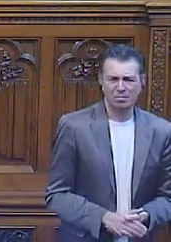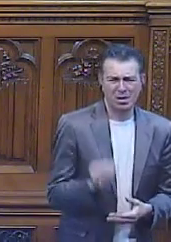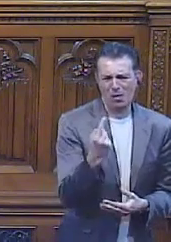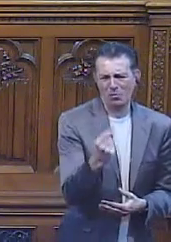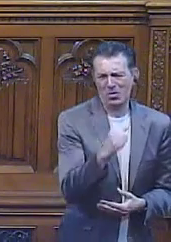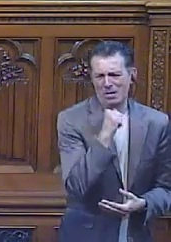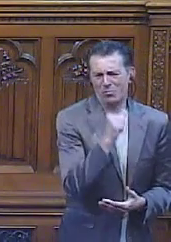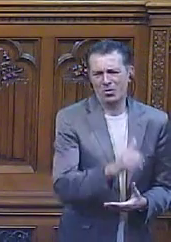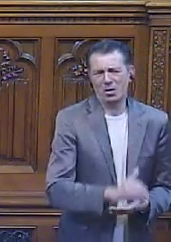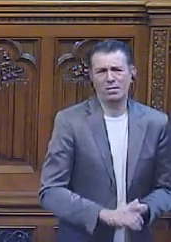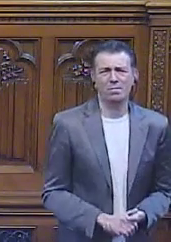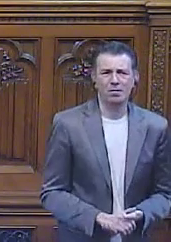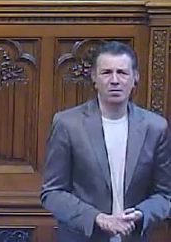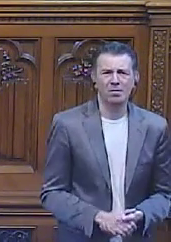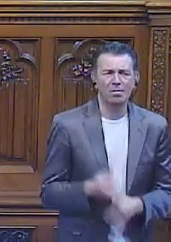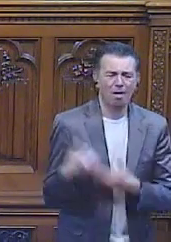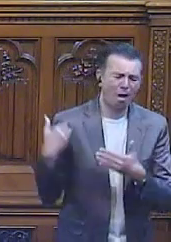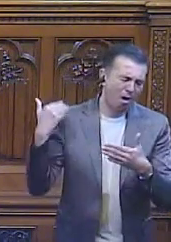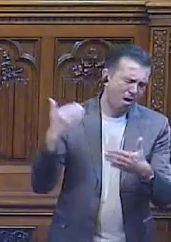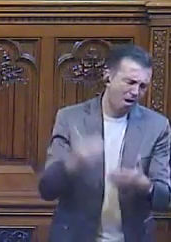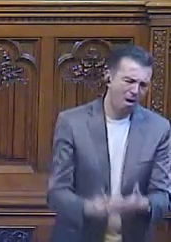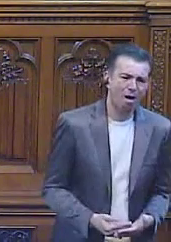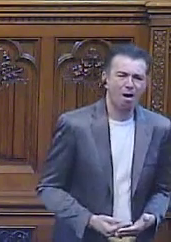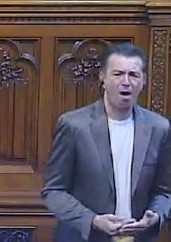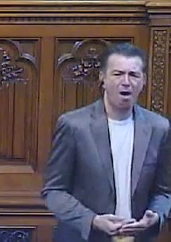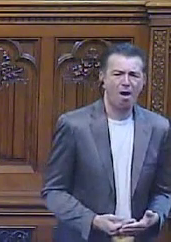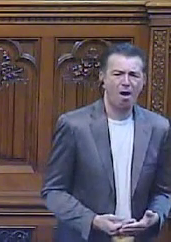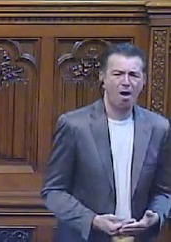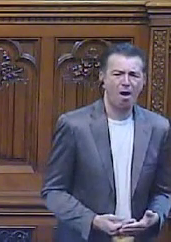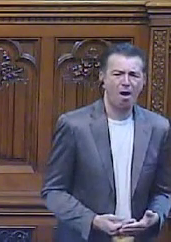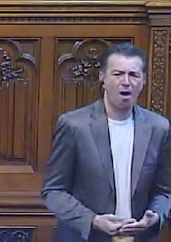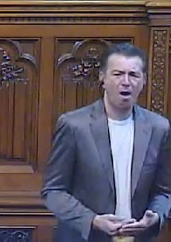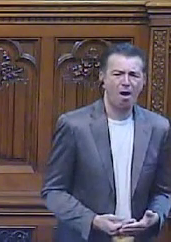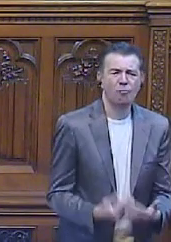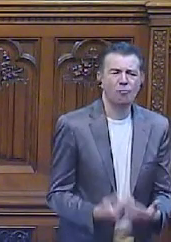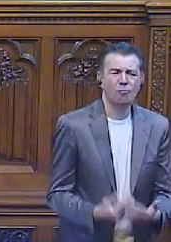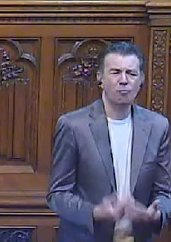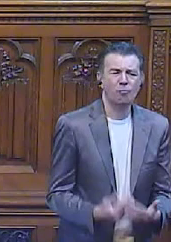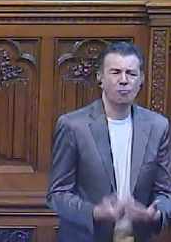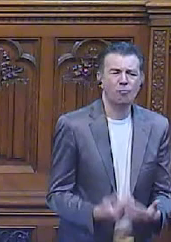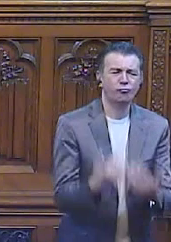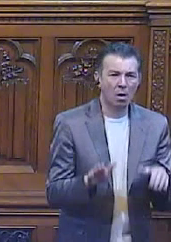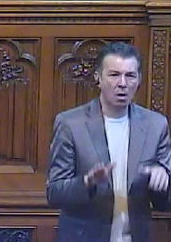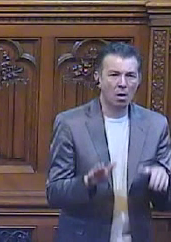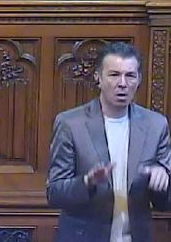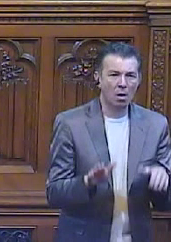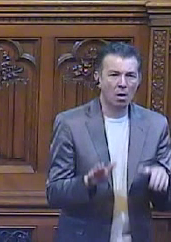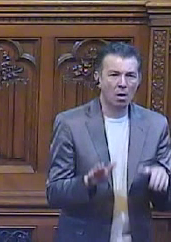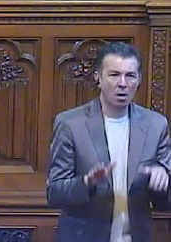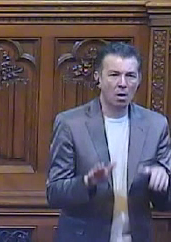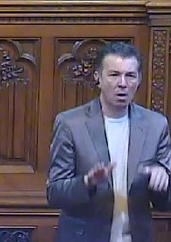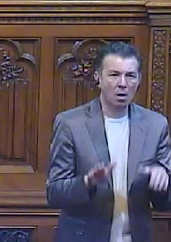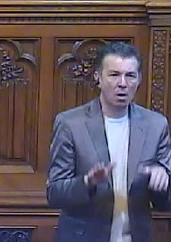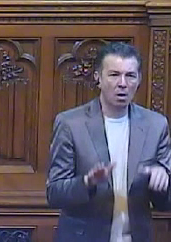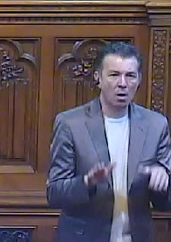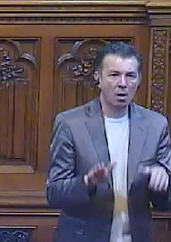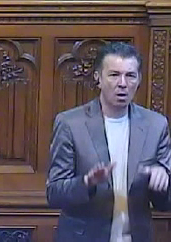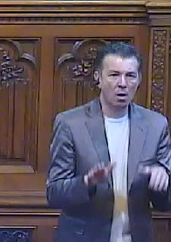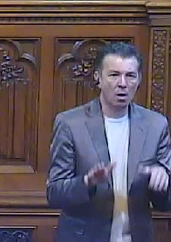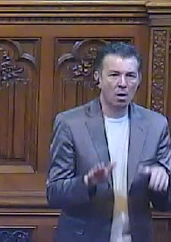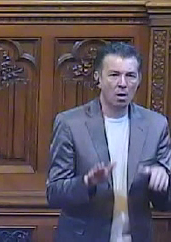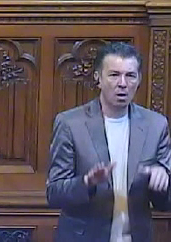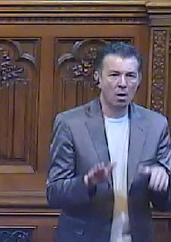doch selber nicht. Und jahrzehntelang haben Sie uns eingeredet, alles ist super, alles ist bestens. Und im Wahlkampf kommt